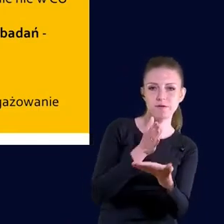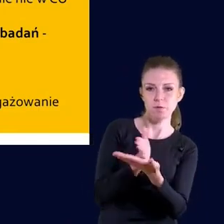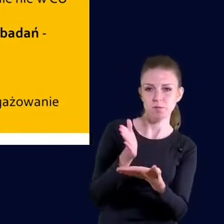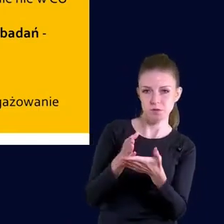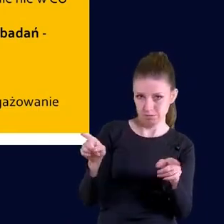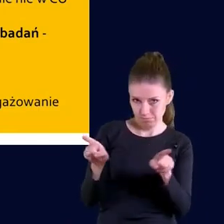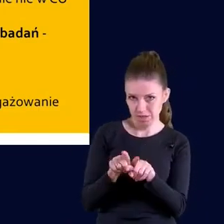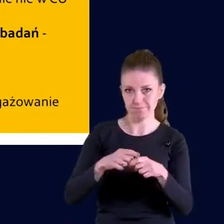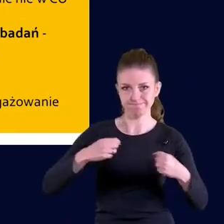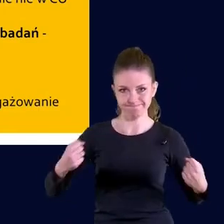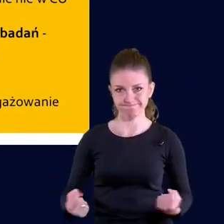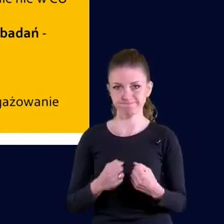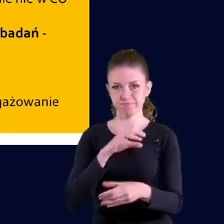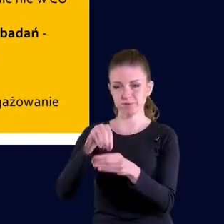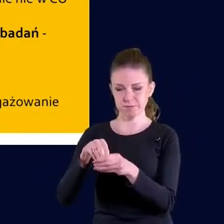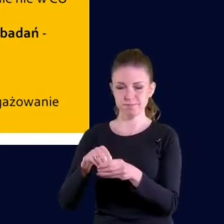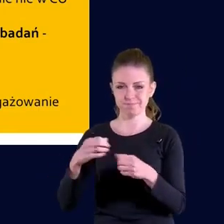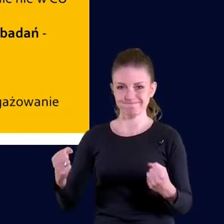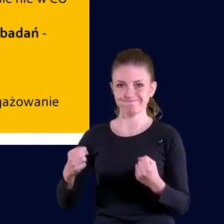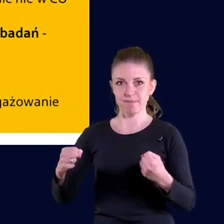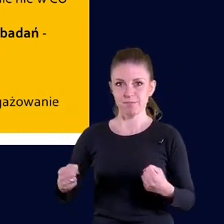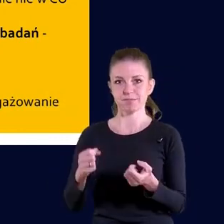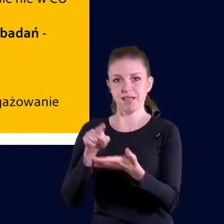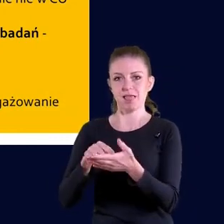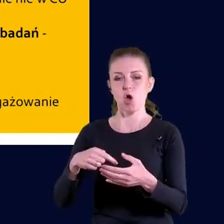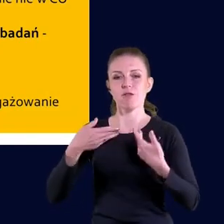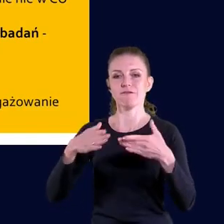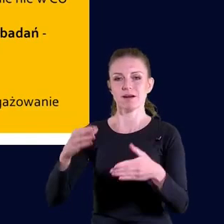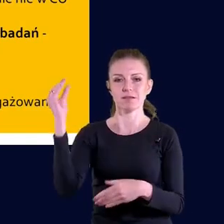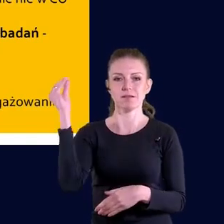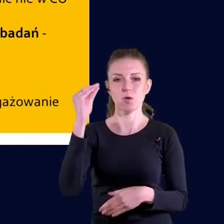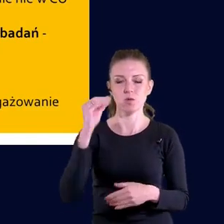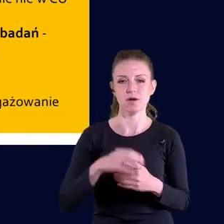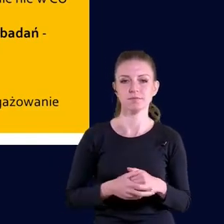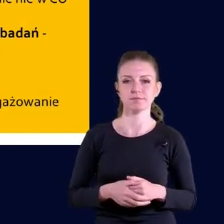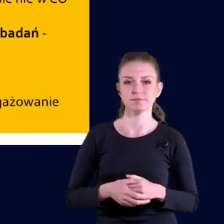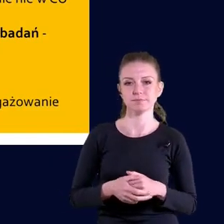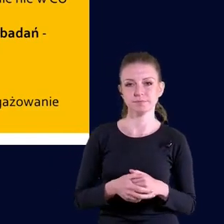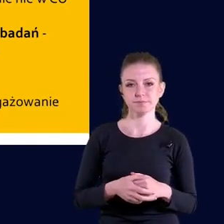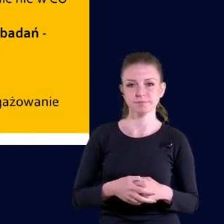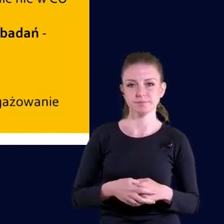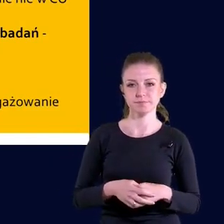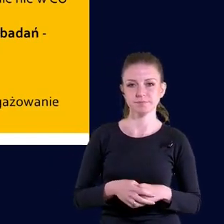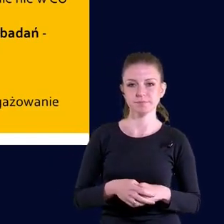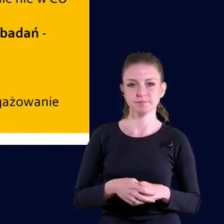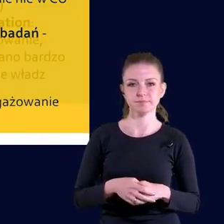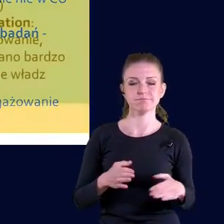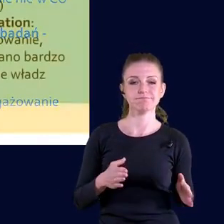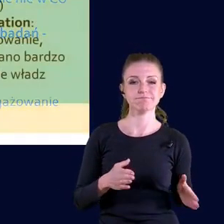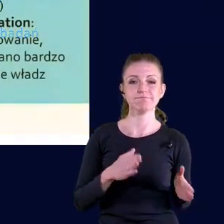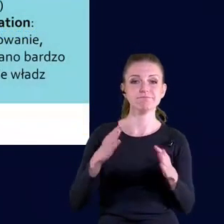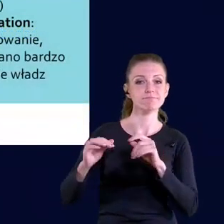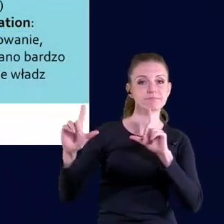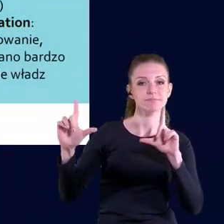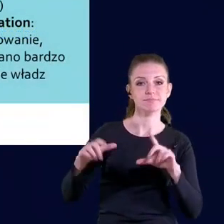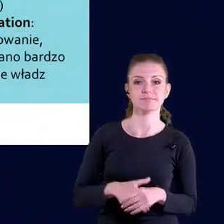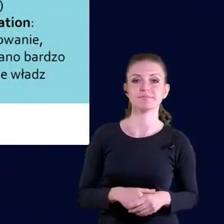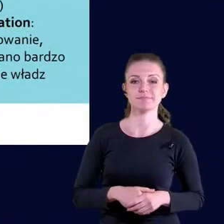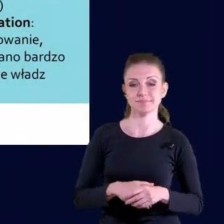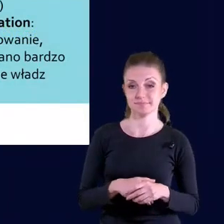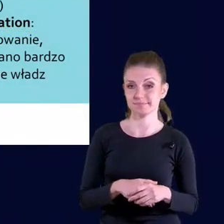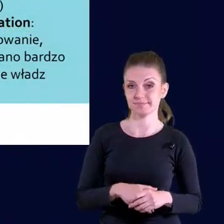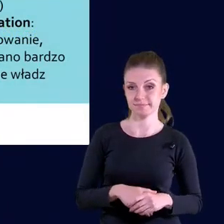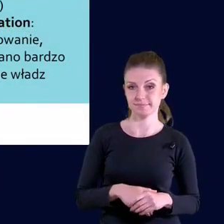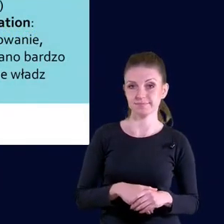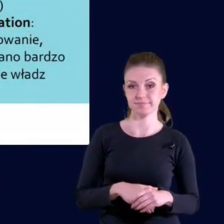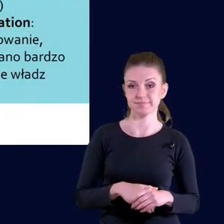natomiast studenci są dużo mniej zaangażowani w opinii respondentów to poproszę następny slajd